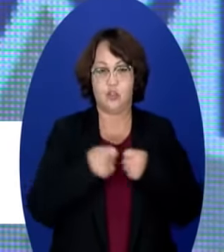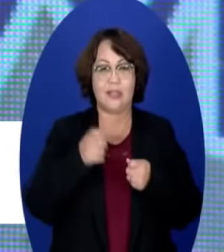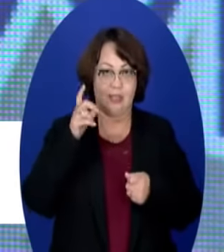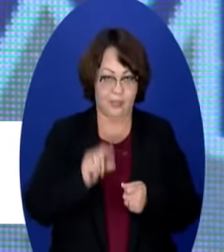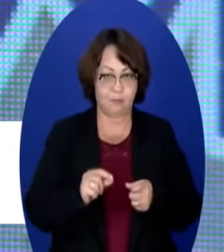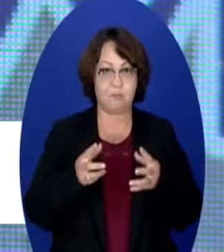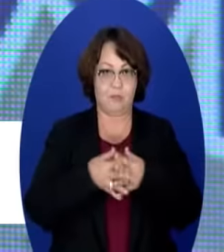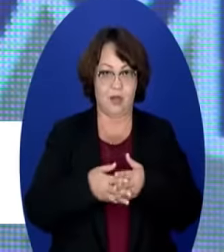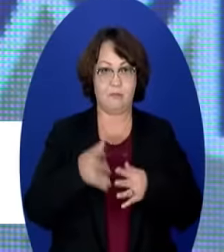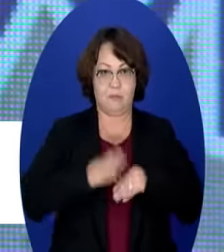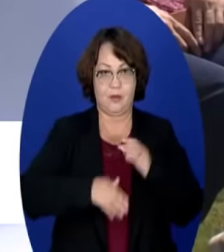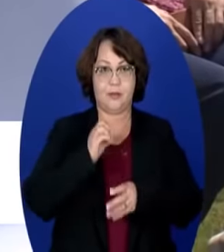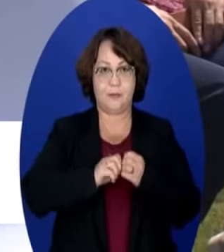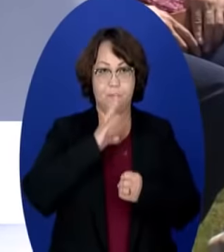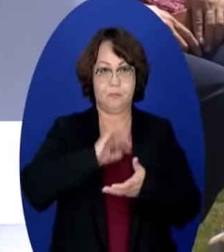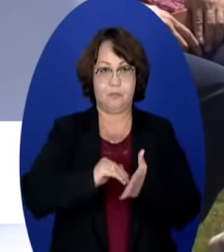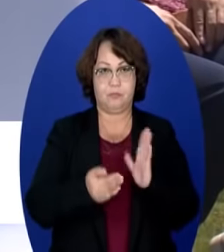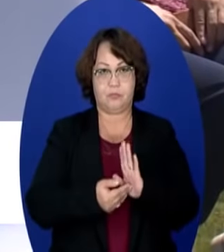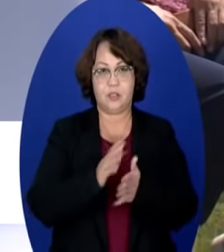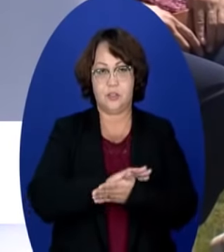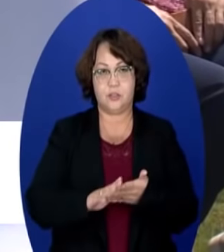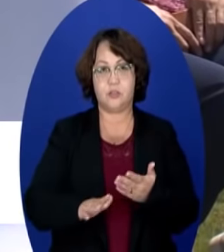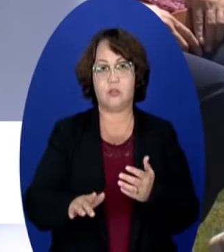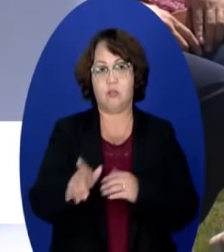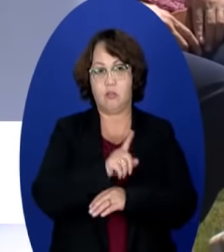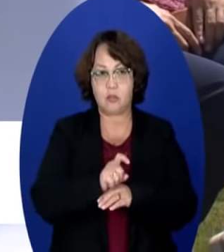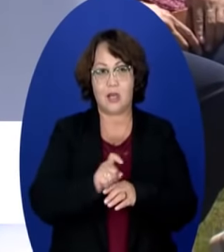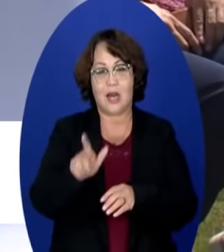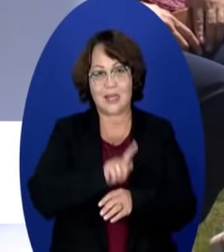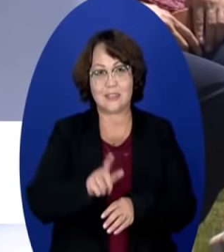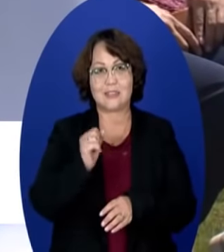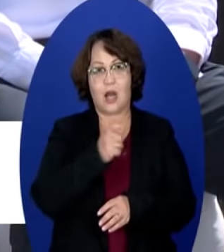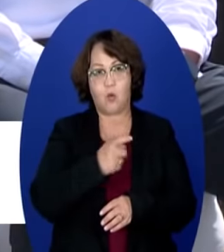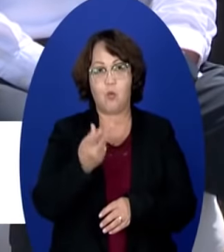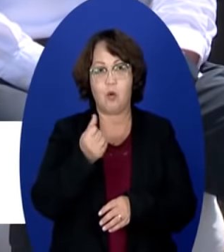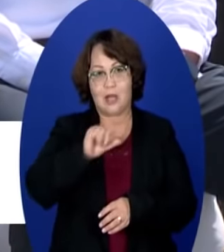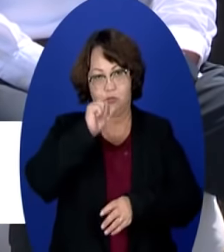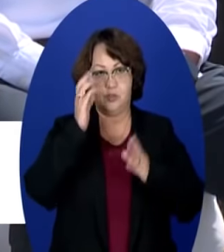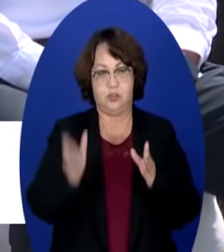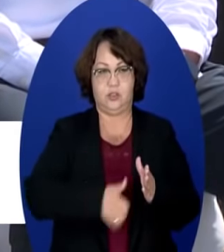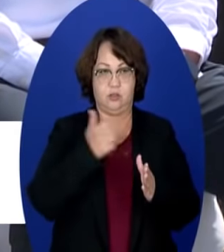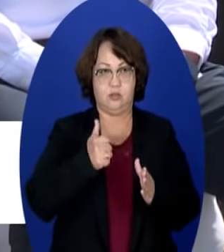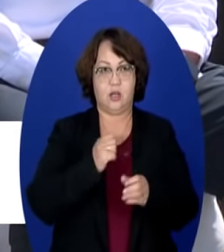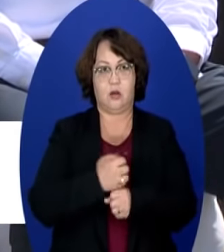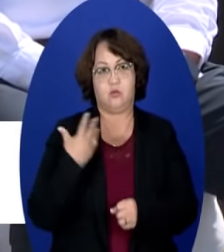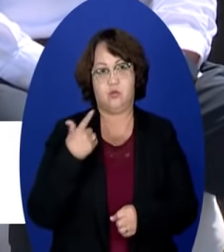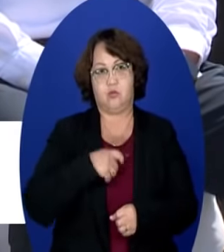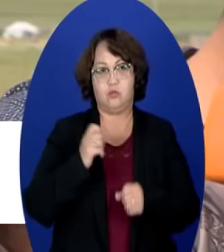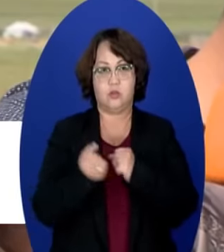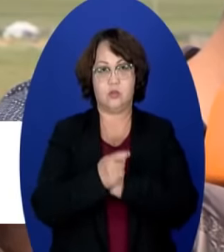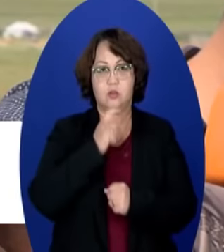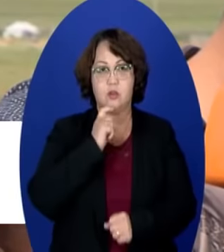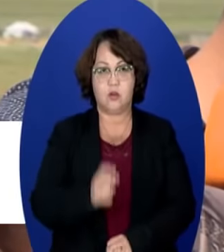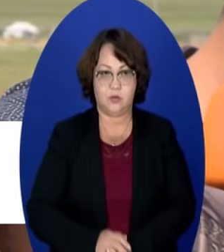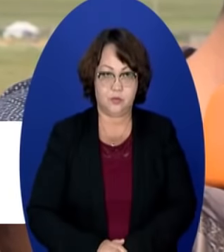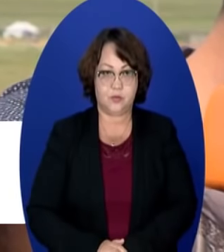сууц барихаар төлөвлөж байгаа юм. Шин суурьшлийн бүсийн газар болон санхүүгийн асуудлыг бүрэн шийдсэн гэдгийг албаныхан онцоллоо. За